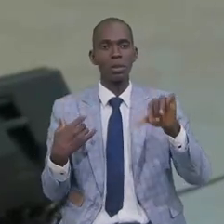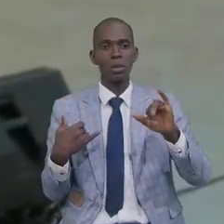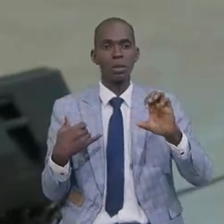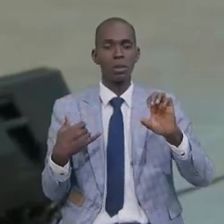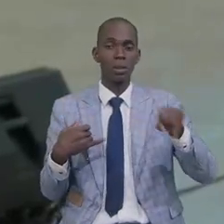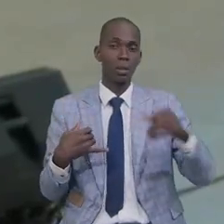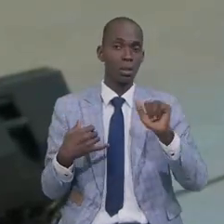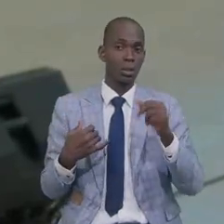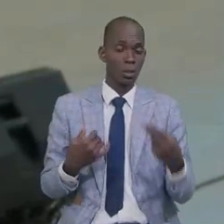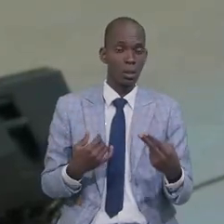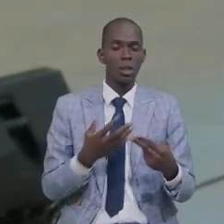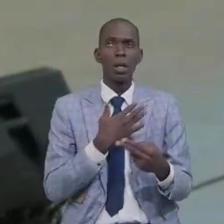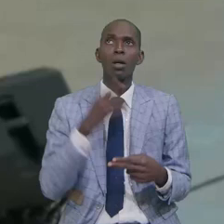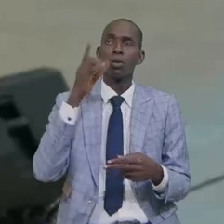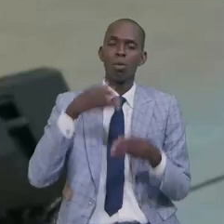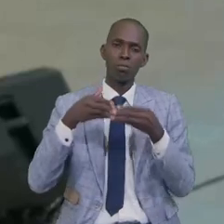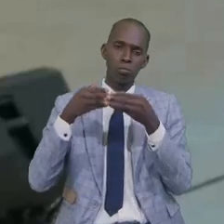Et Dieu l'a conduit.